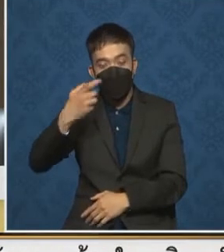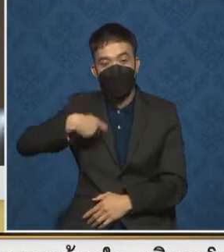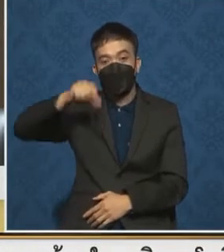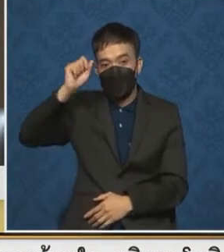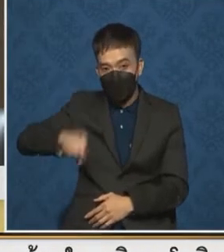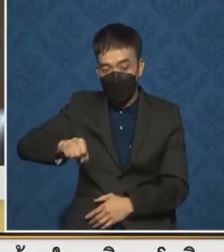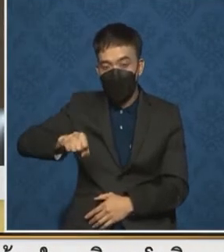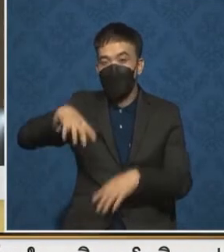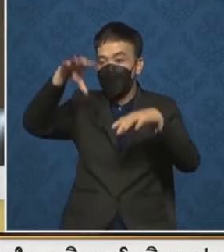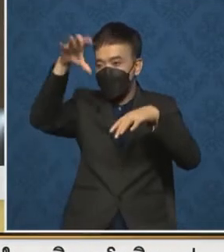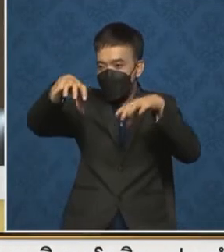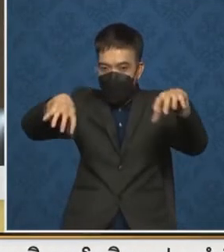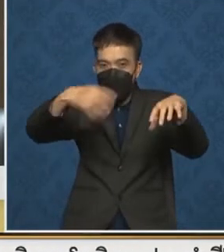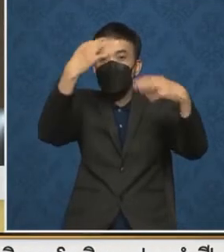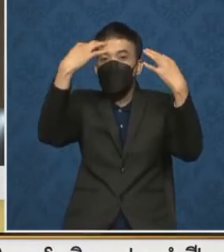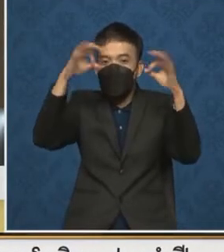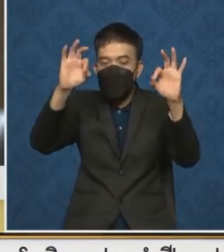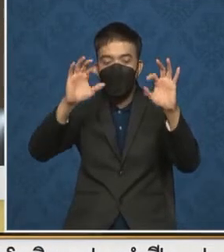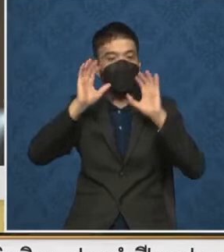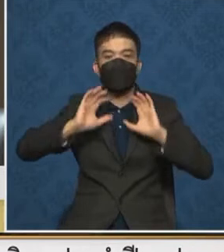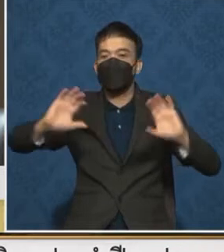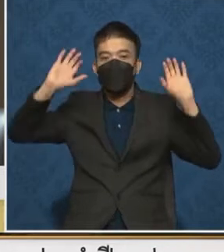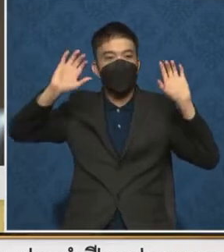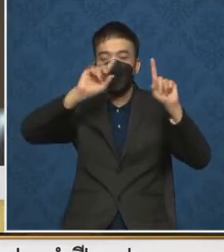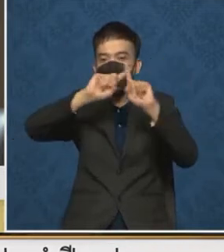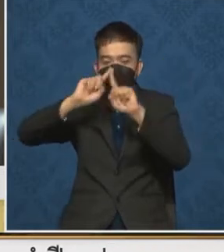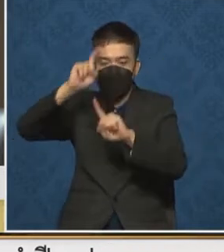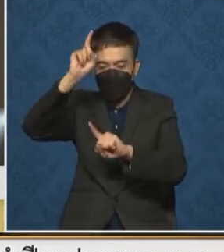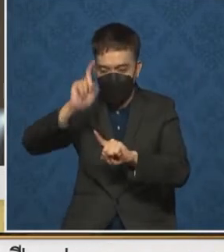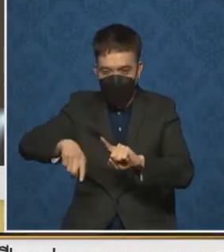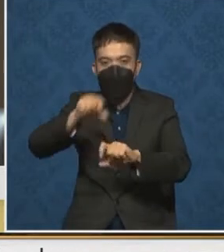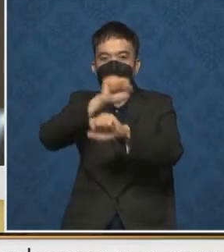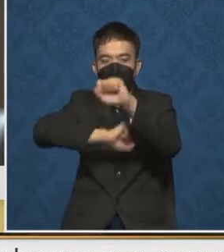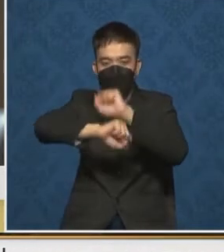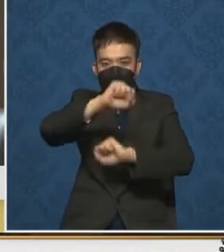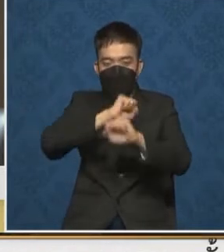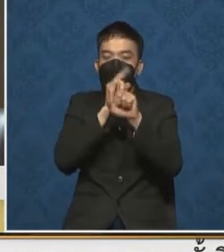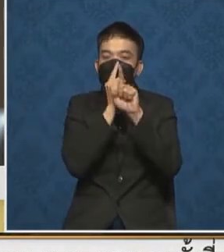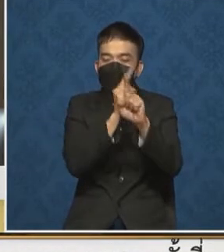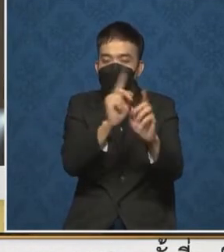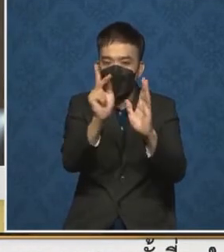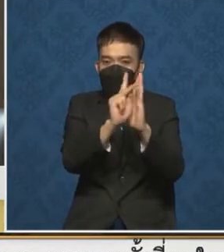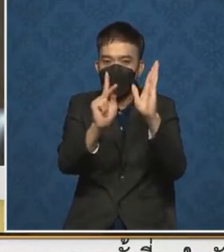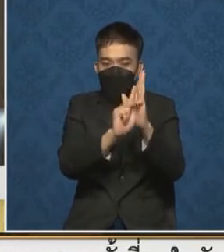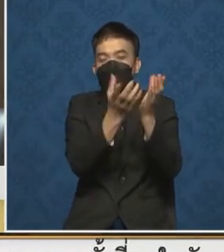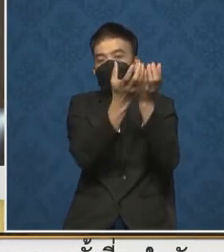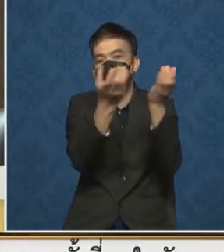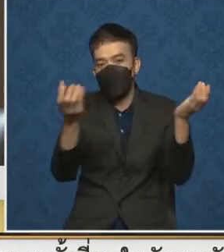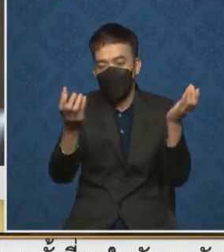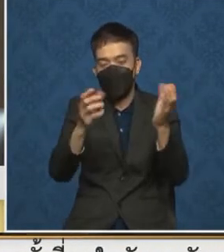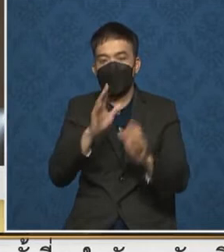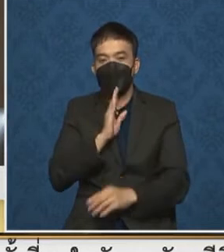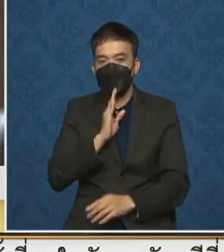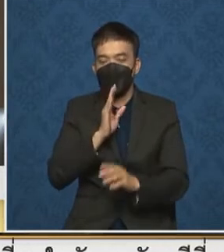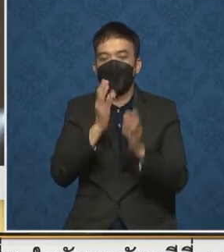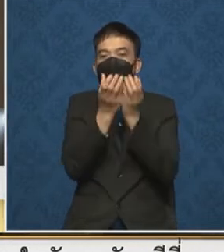องคกรอิสระและหนวยงานของรัฐตองปฏิบัิให้เป็ไปตามรัฐมนูรกฎหมายและหกนิติธร